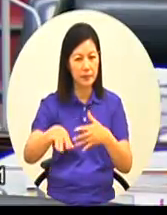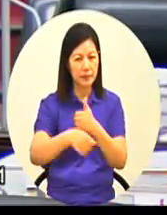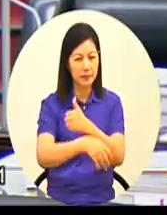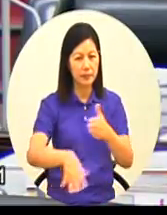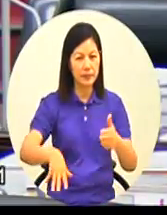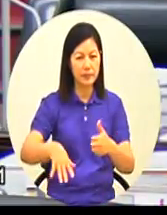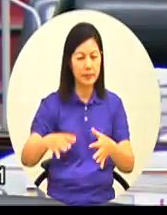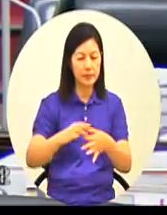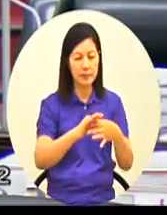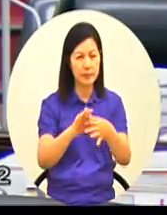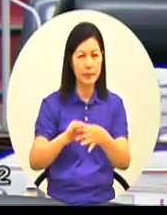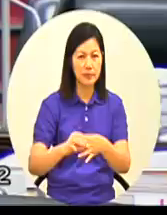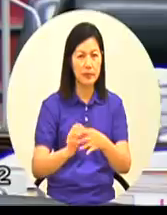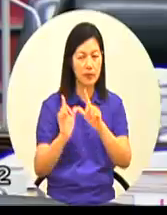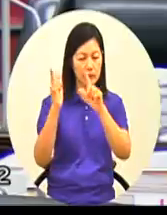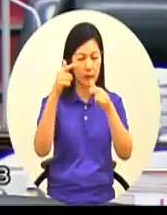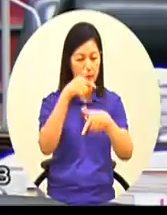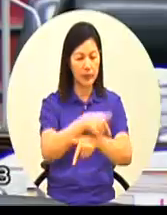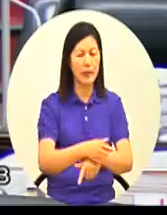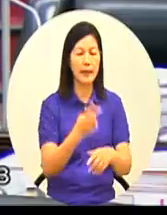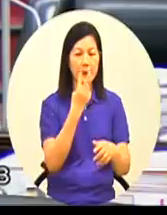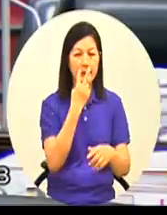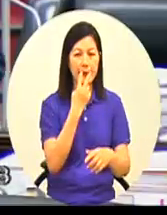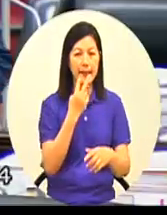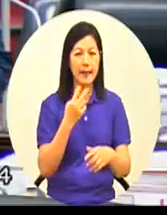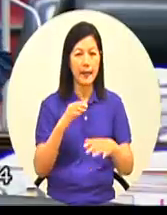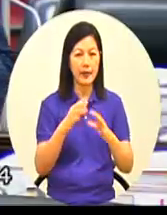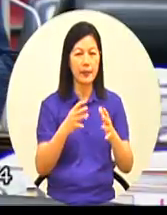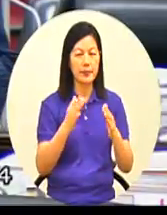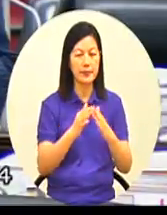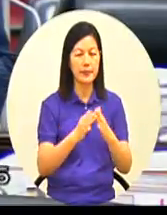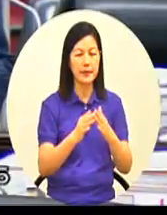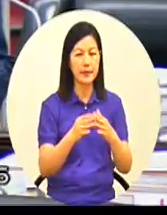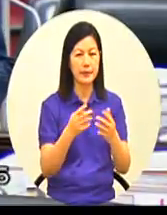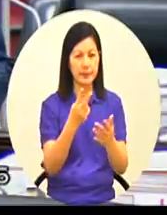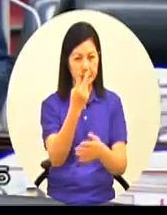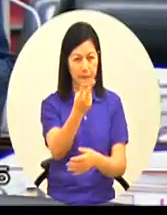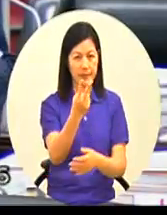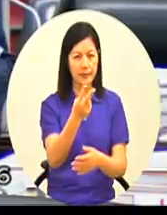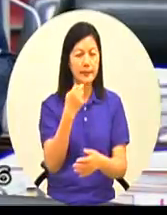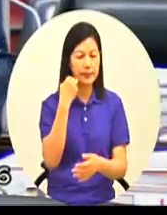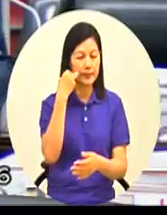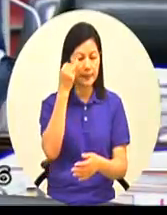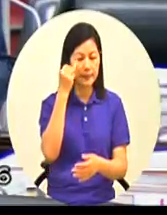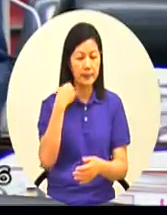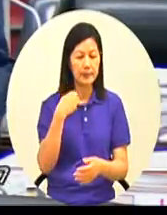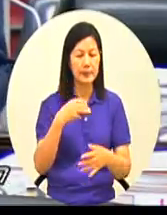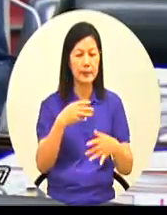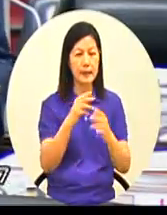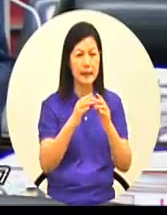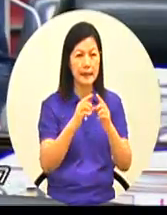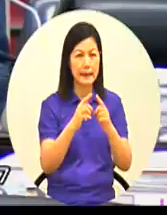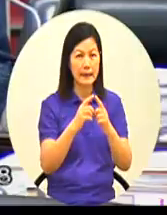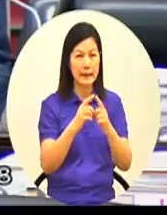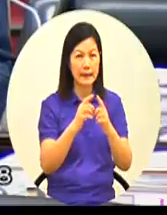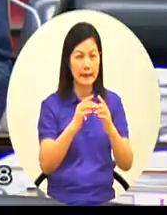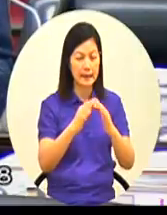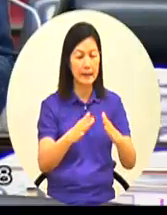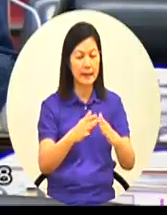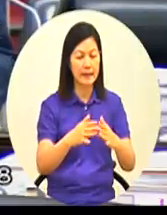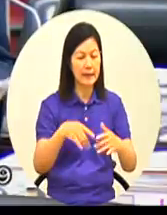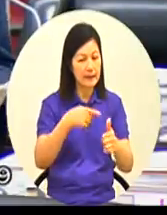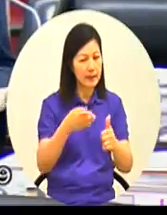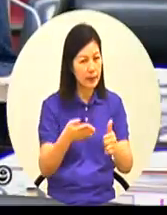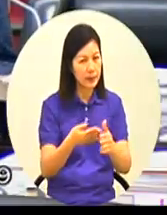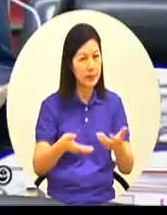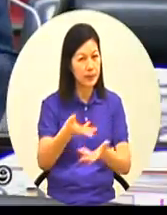东南亚国家现在目前好两个姐妹市的地结的一个情况，你们去加速，不管是教育交流，不管